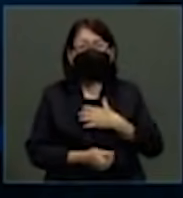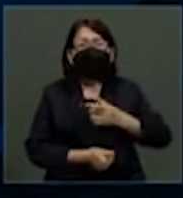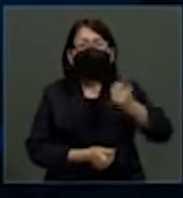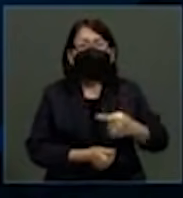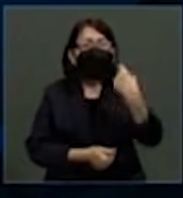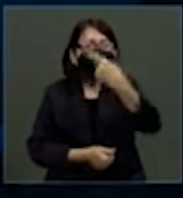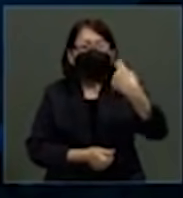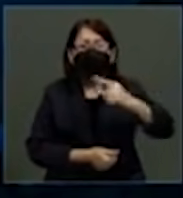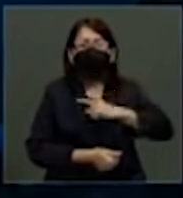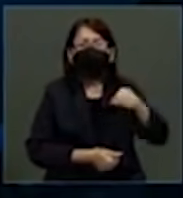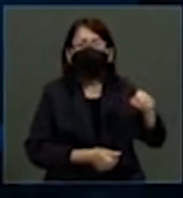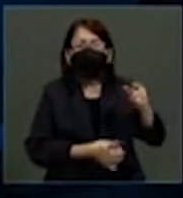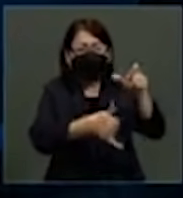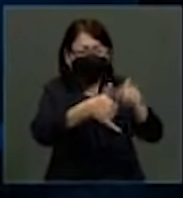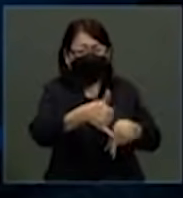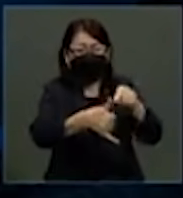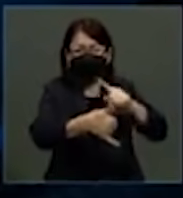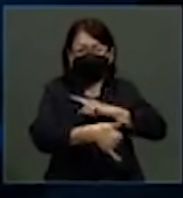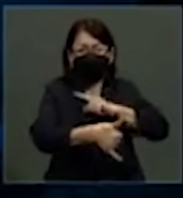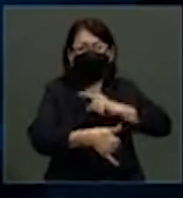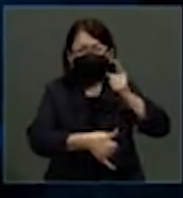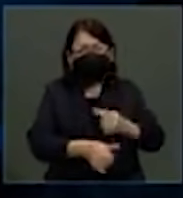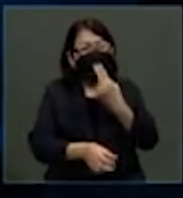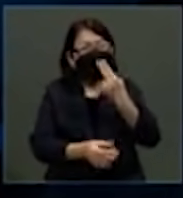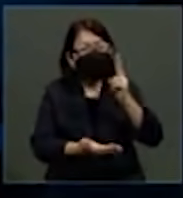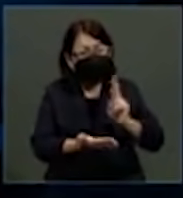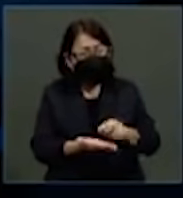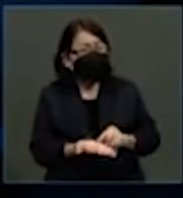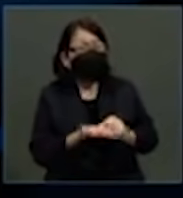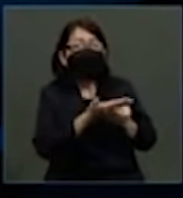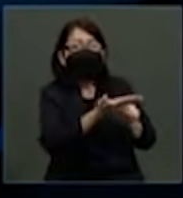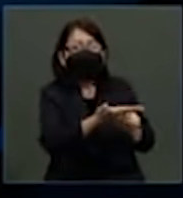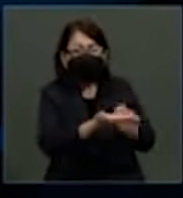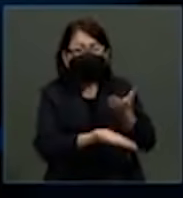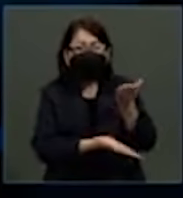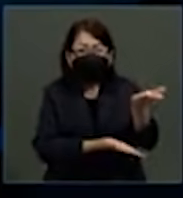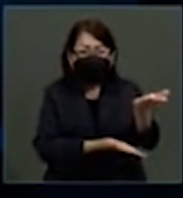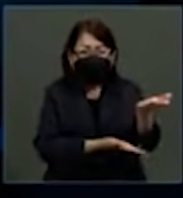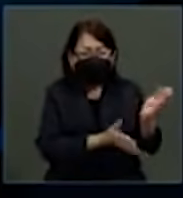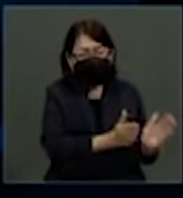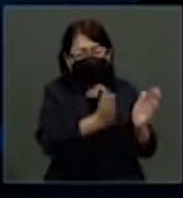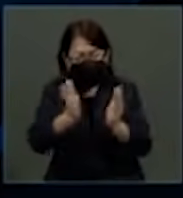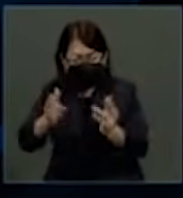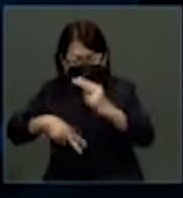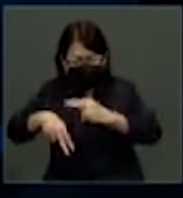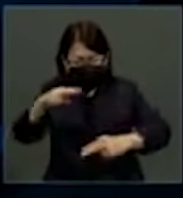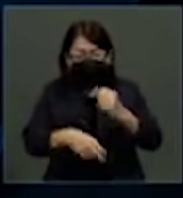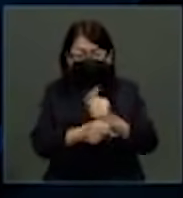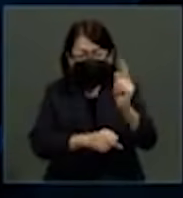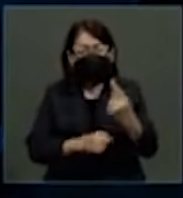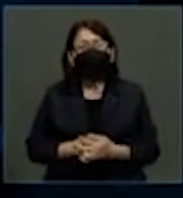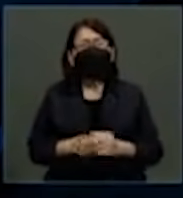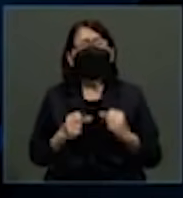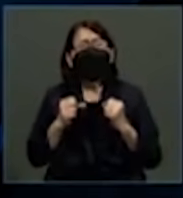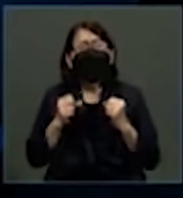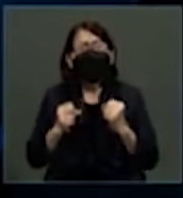นดที่ประกาศไว้ก่อนหน้านี้หากประสงค์จะจัดกิจกรรมในช่วงระยะเวลานี้ให้ผู้รับผิดชอบการจัดกิจกรรมดังกล่าวดำเนินการ